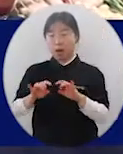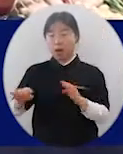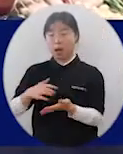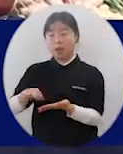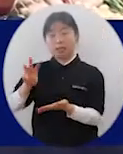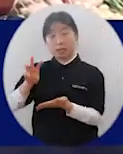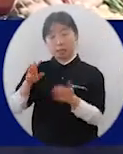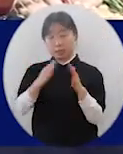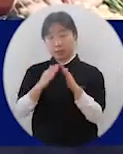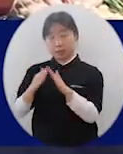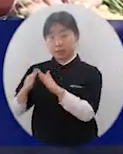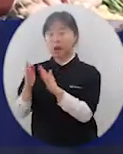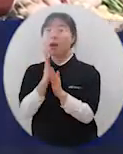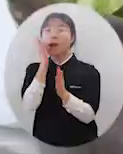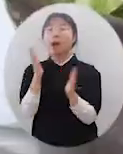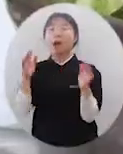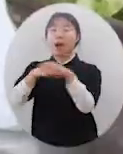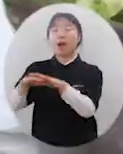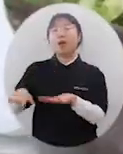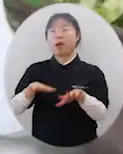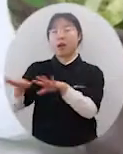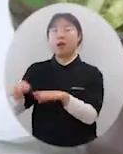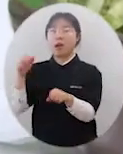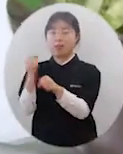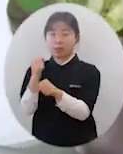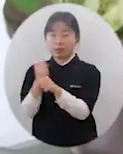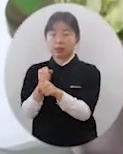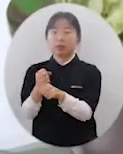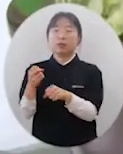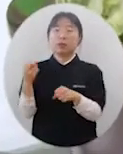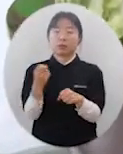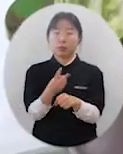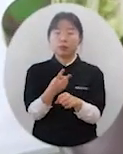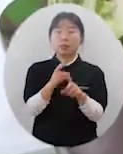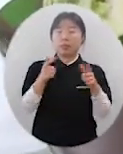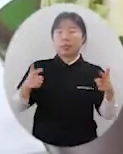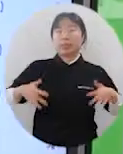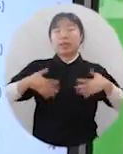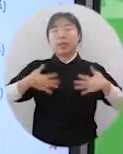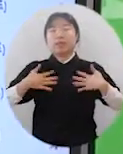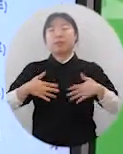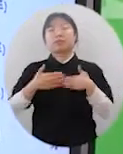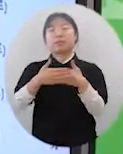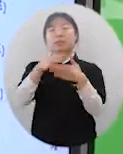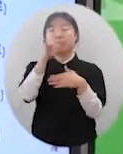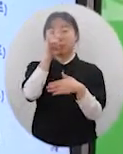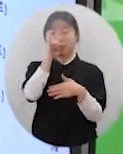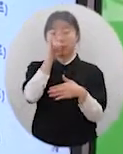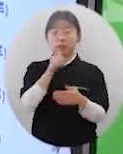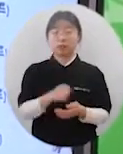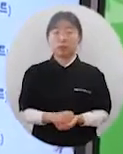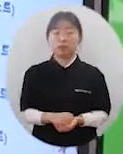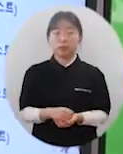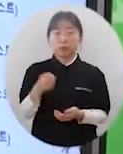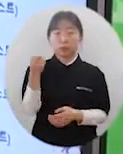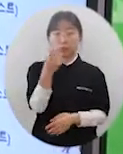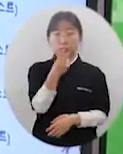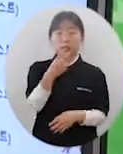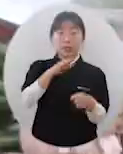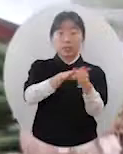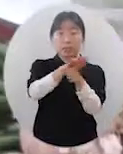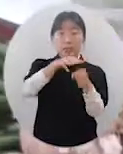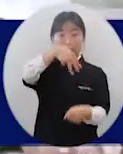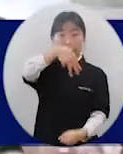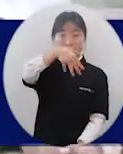가정에서 맛있는 김치 만들기 경연과 김장 배달 이벤트 등을 함께 했는데요. 특히 이번 온택트 김장 나눔